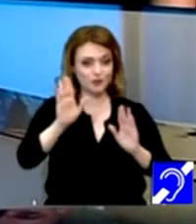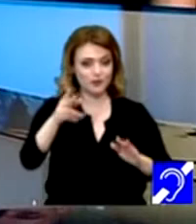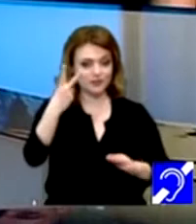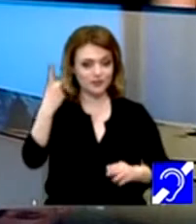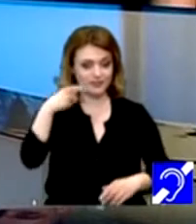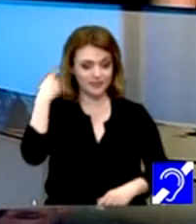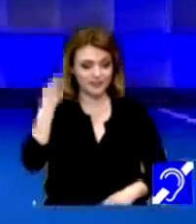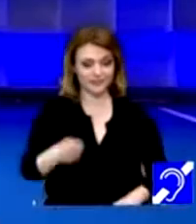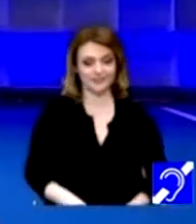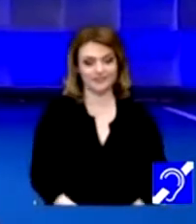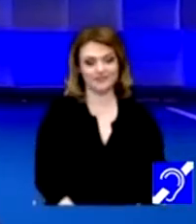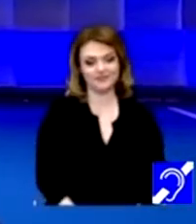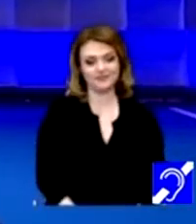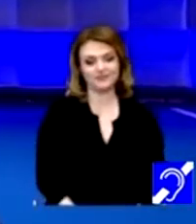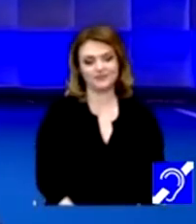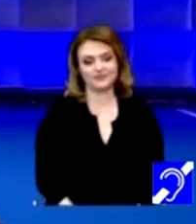ani.